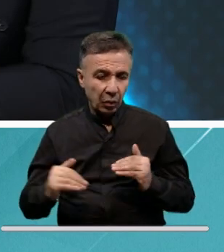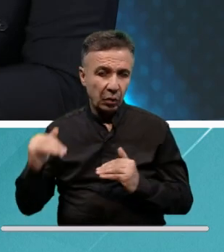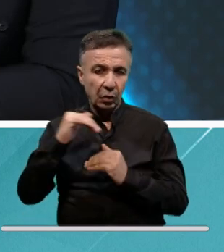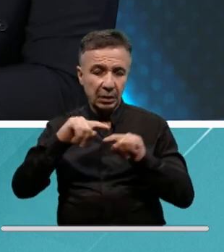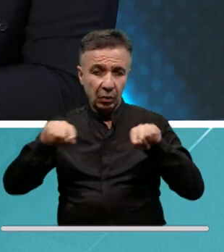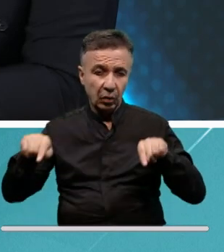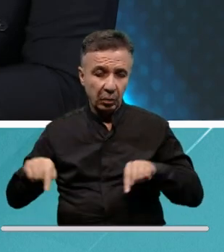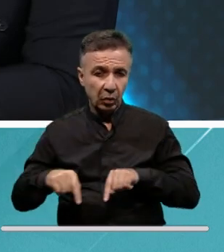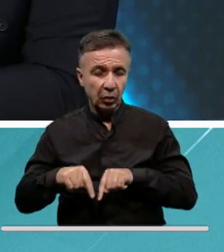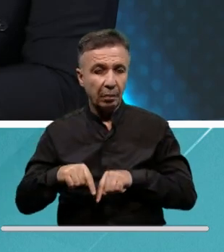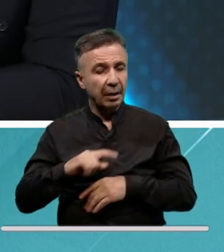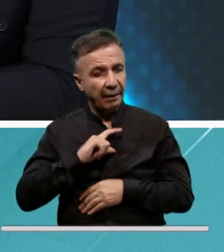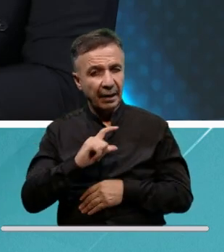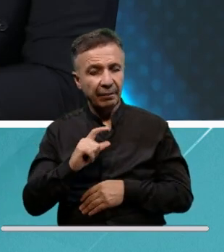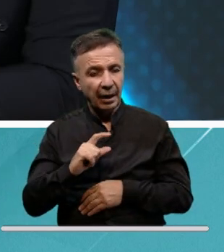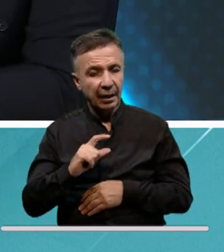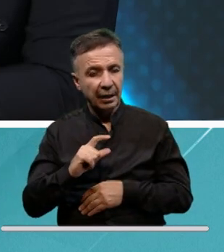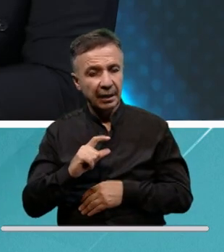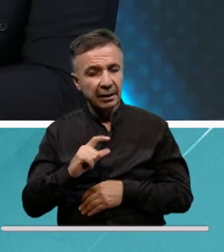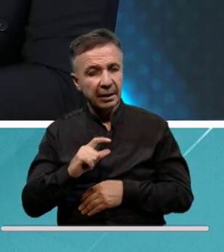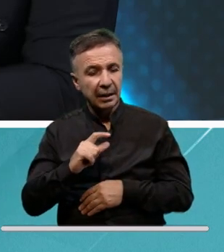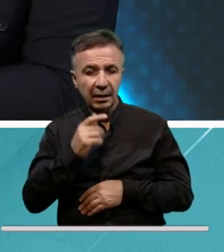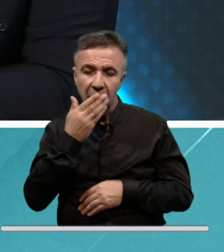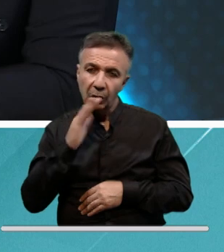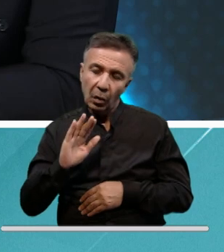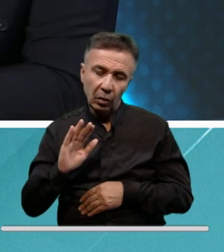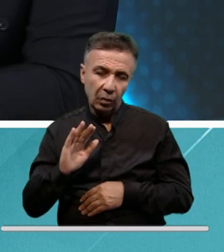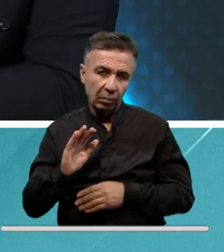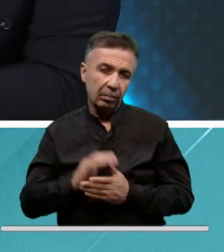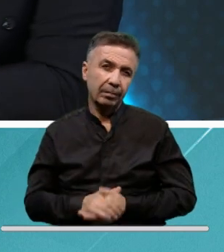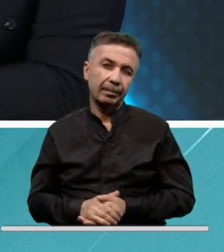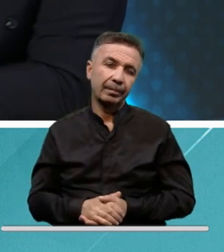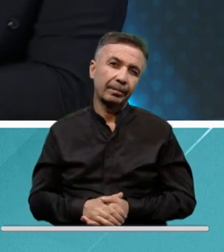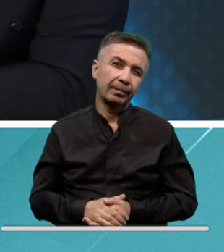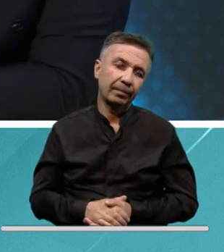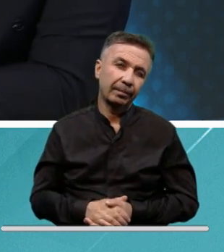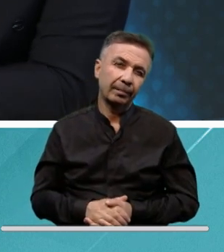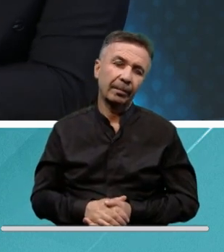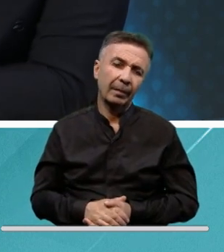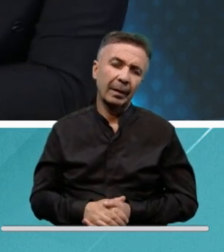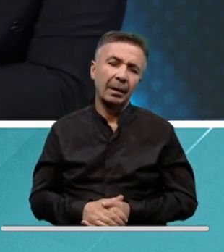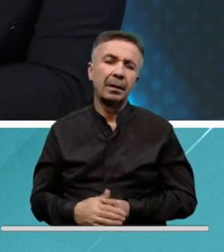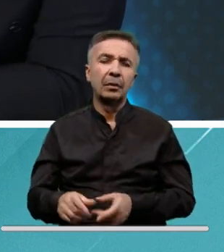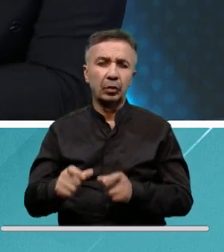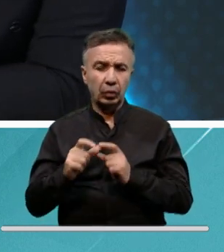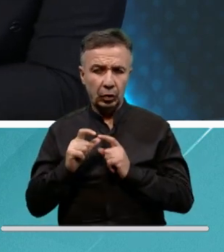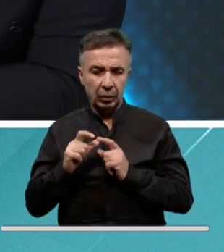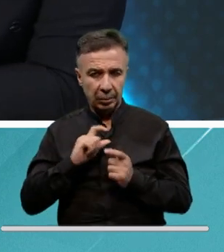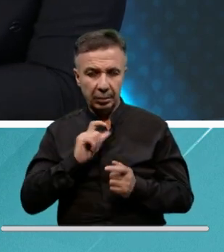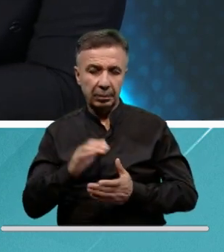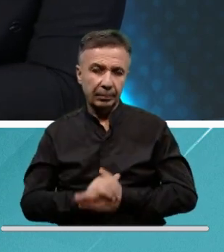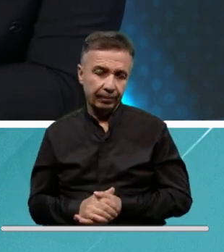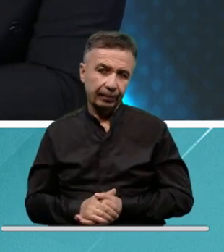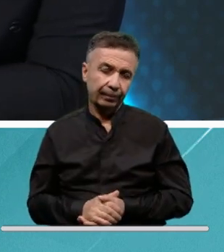bir fetvasının olmadığını net bir şekilde ifade edelim Eyvallah Eee sorunuza gelirsek Eee çok